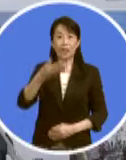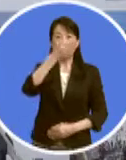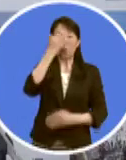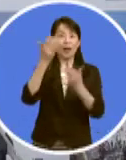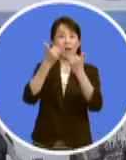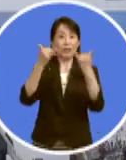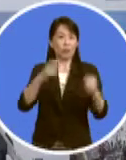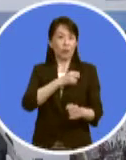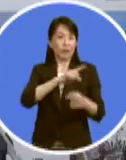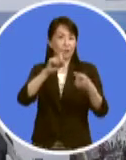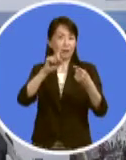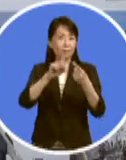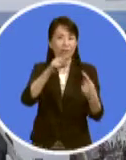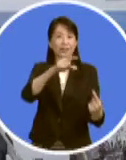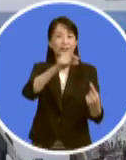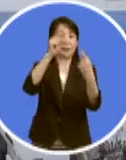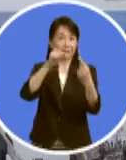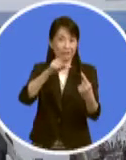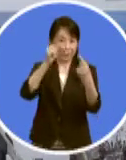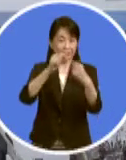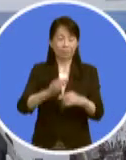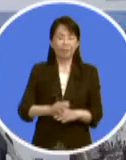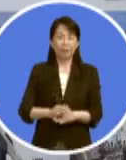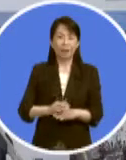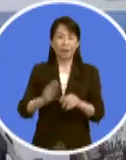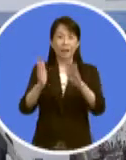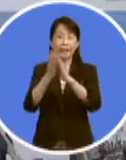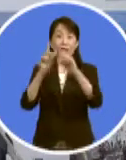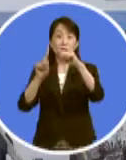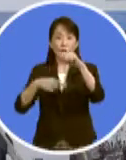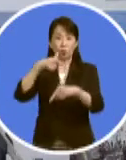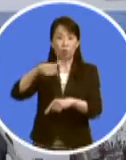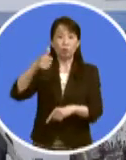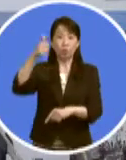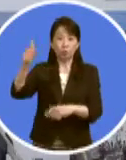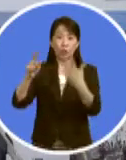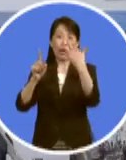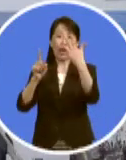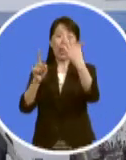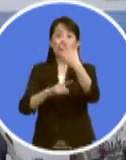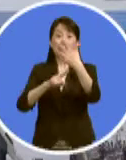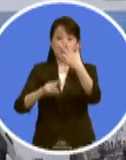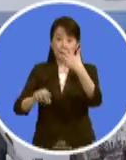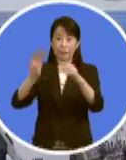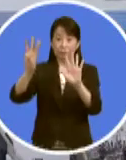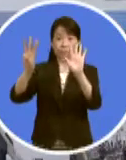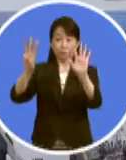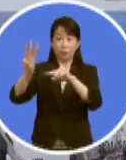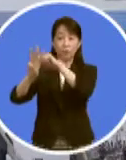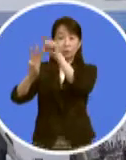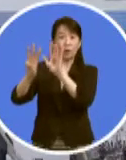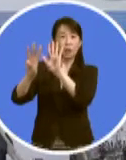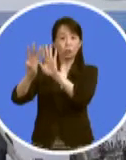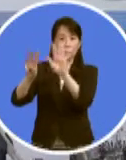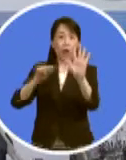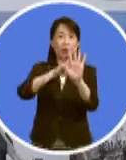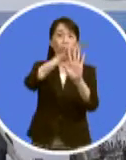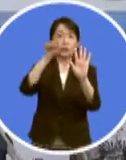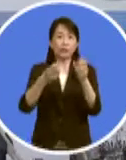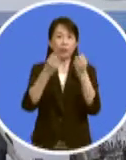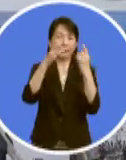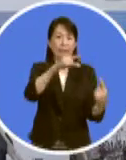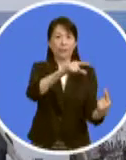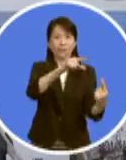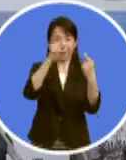若手の積極起用ということで本庁の部長8名いるんですけれどもそのうち5名を新任者に出し